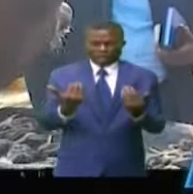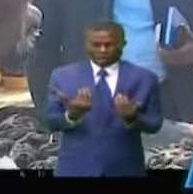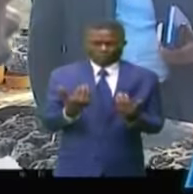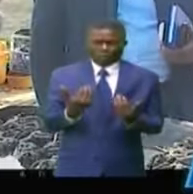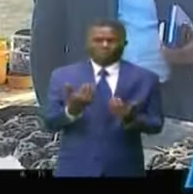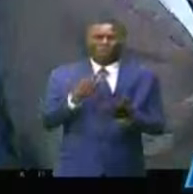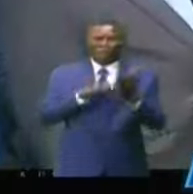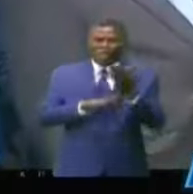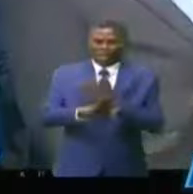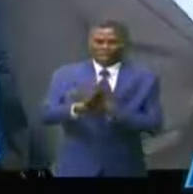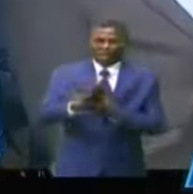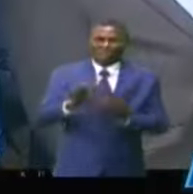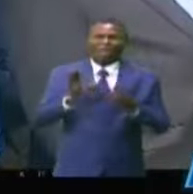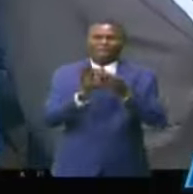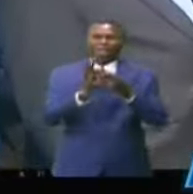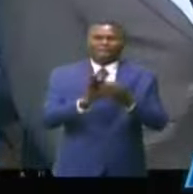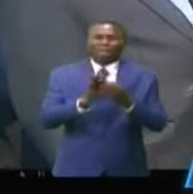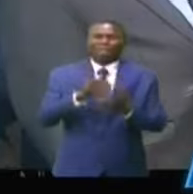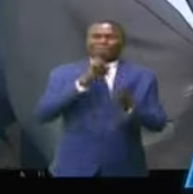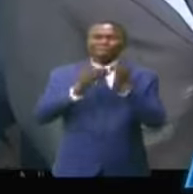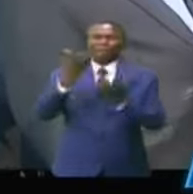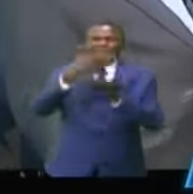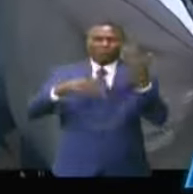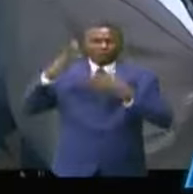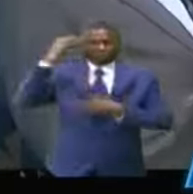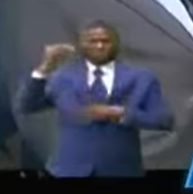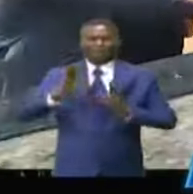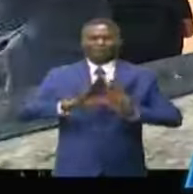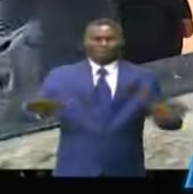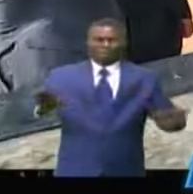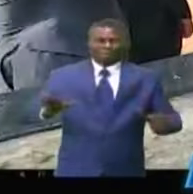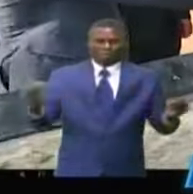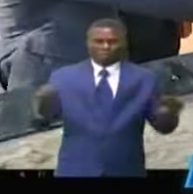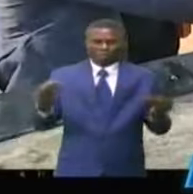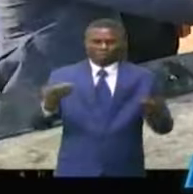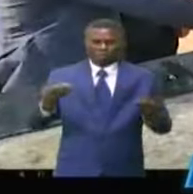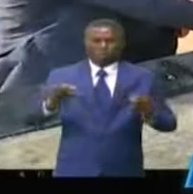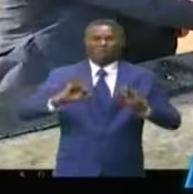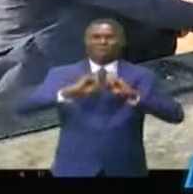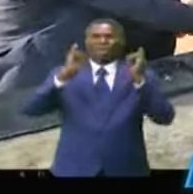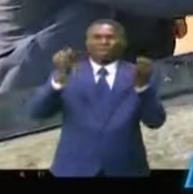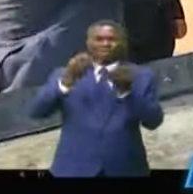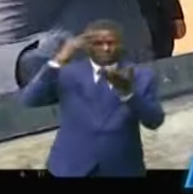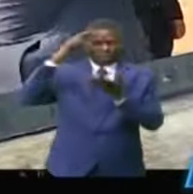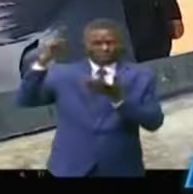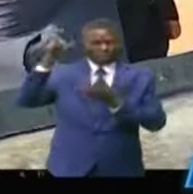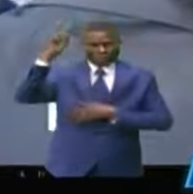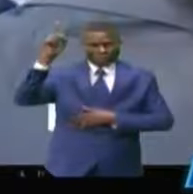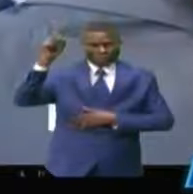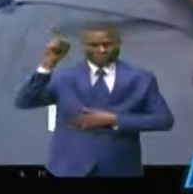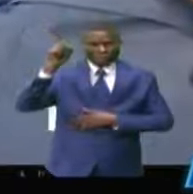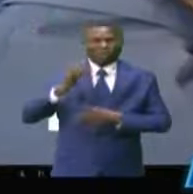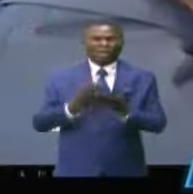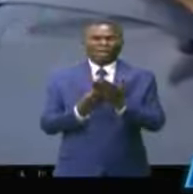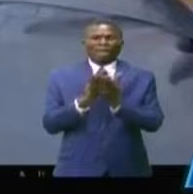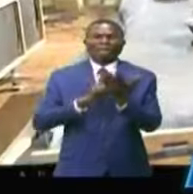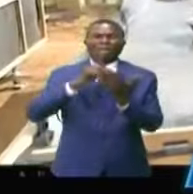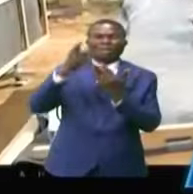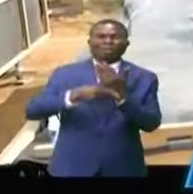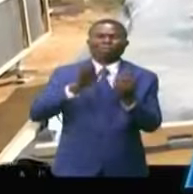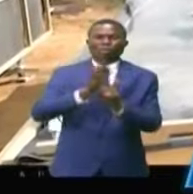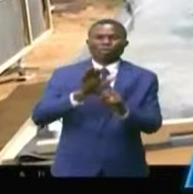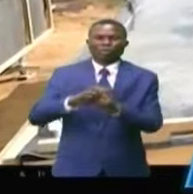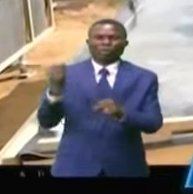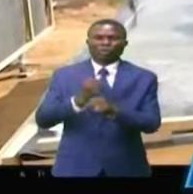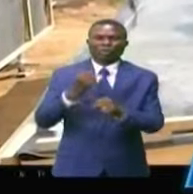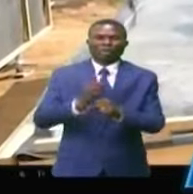s'inscrire dans une collaboration d'échange des compétences vu que cet empire universitaire parraine plusieurs projets dans les divers secteurs de la